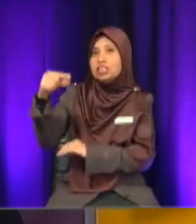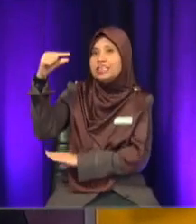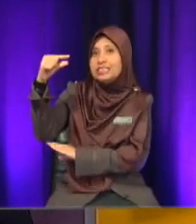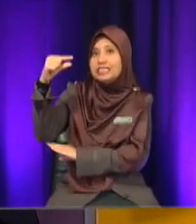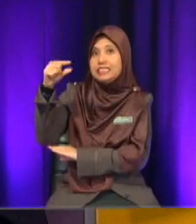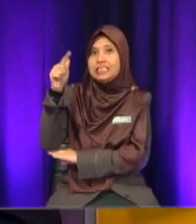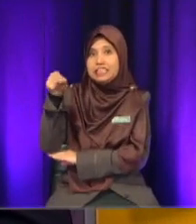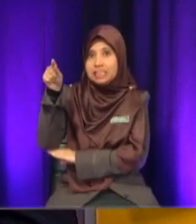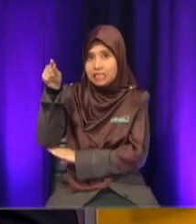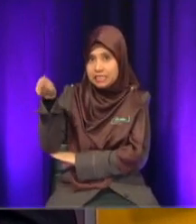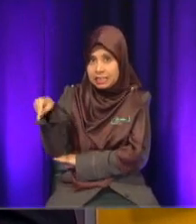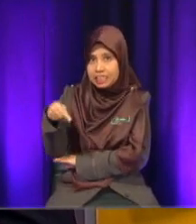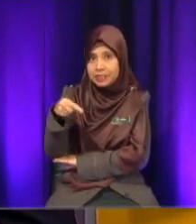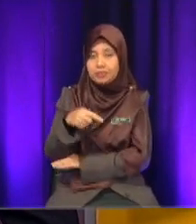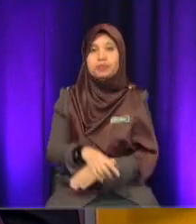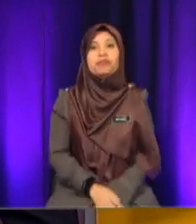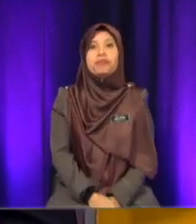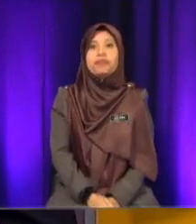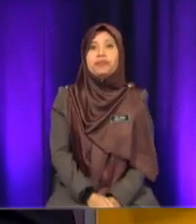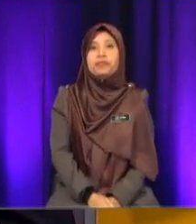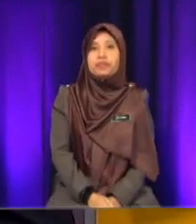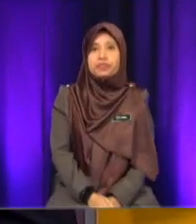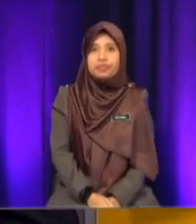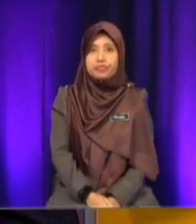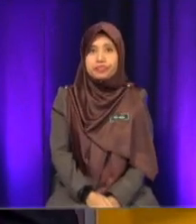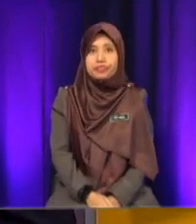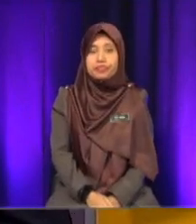g betul